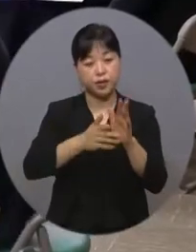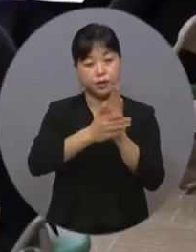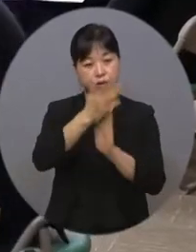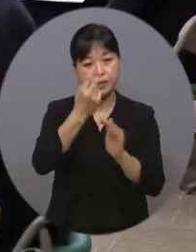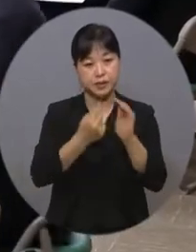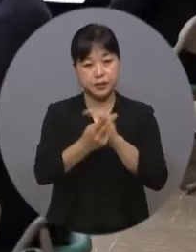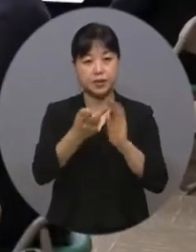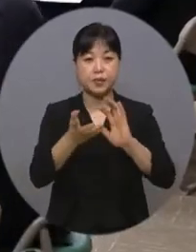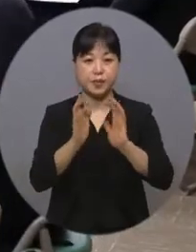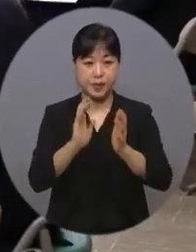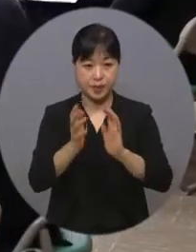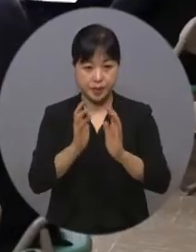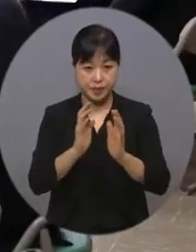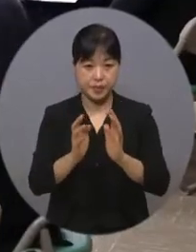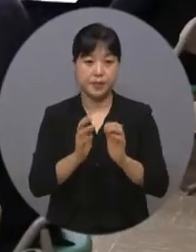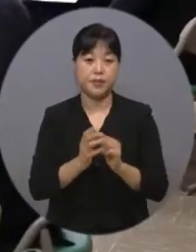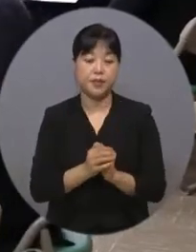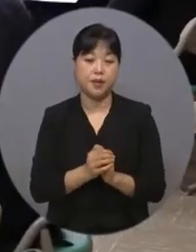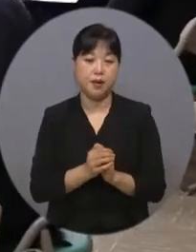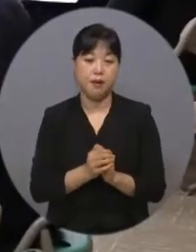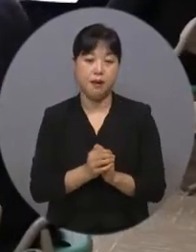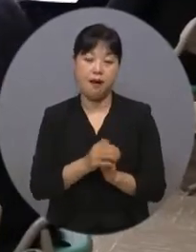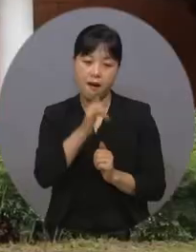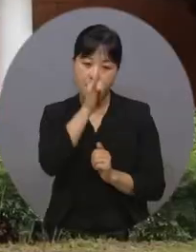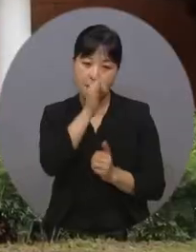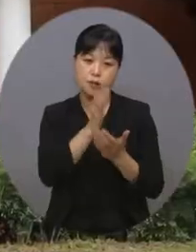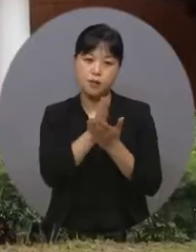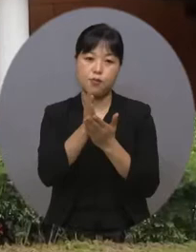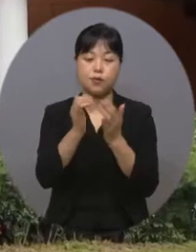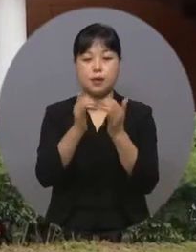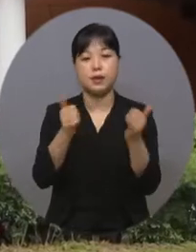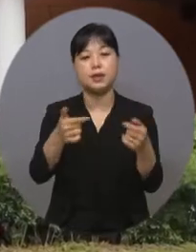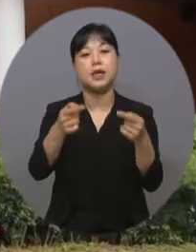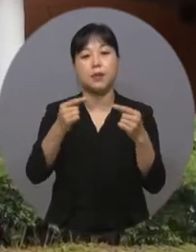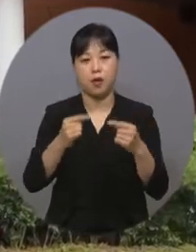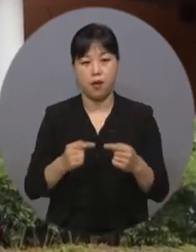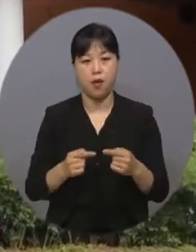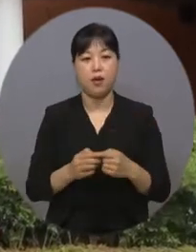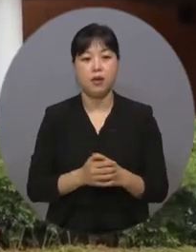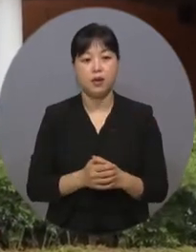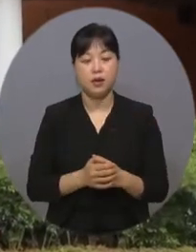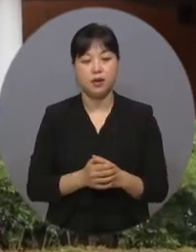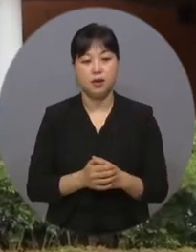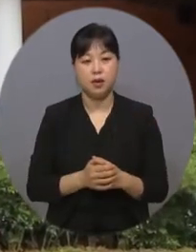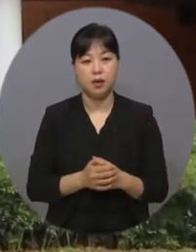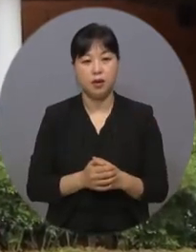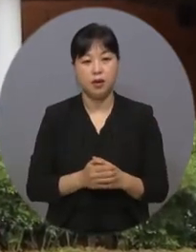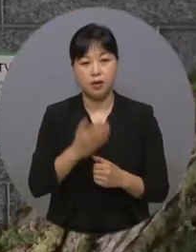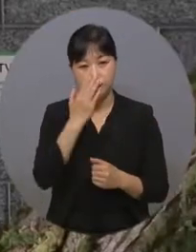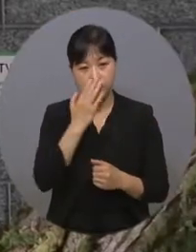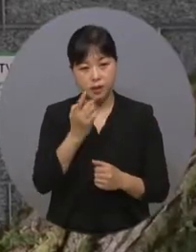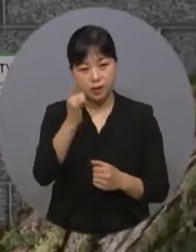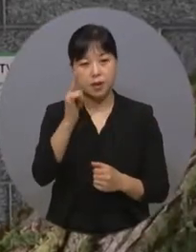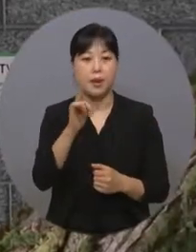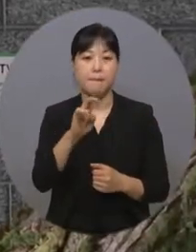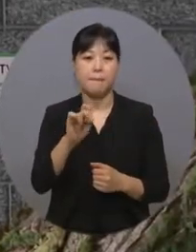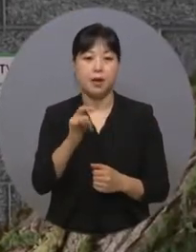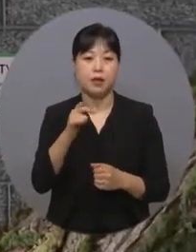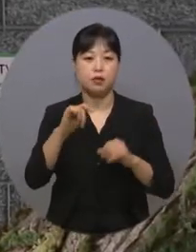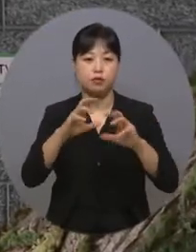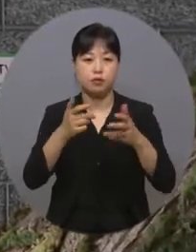비전 포럼을 국내 최고의 전문가들이 참여한 가운데 순천만 국가정원